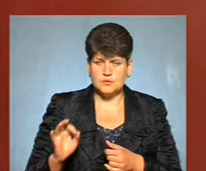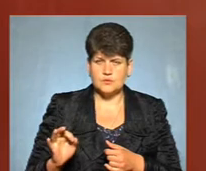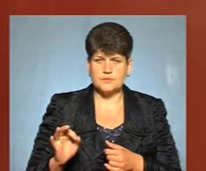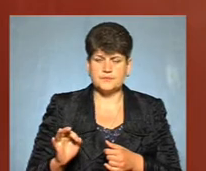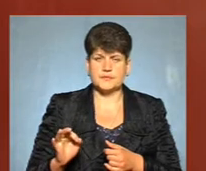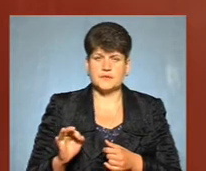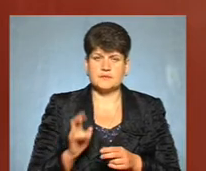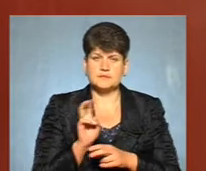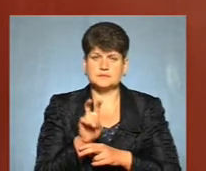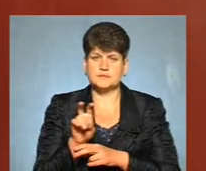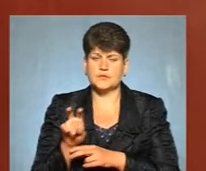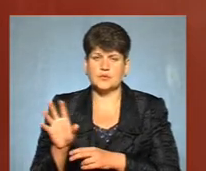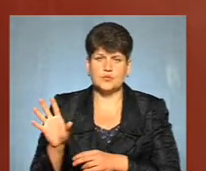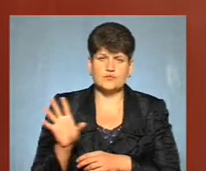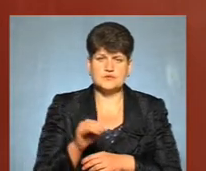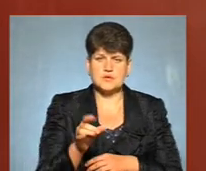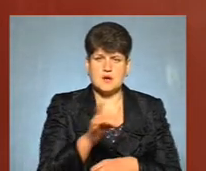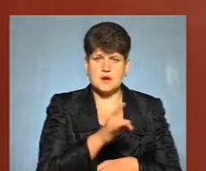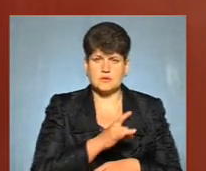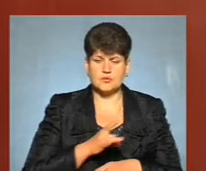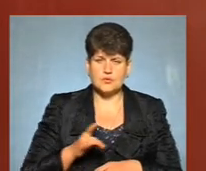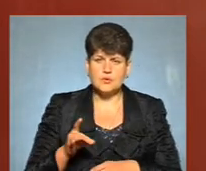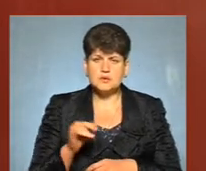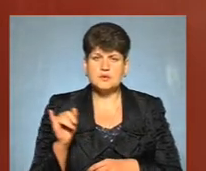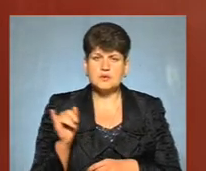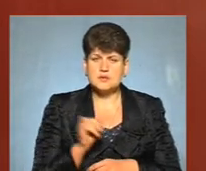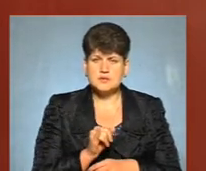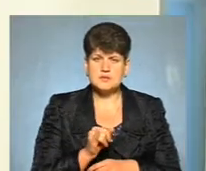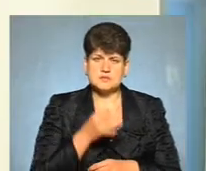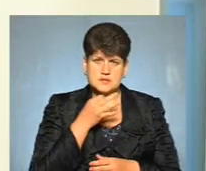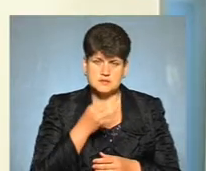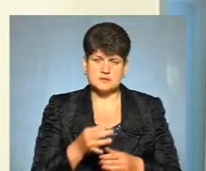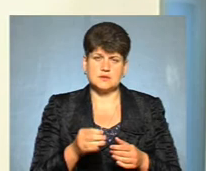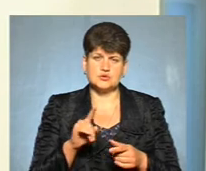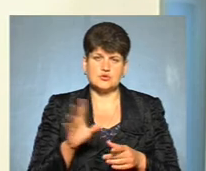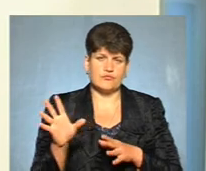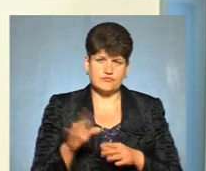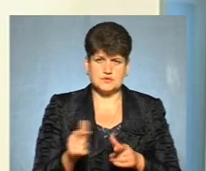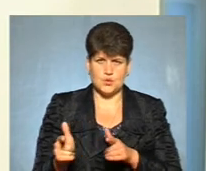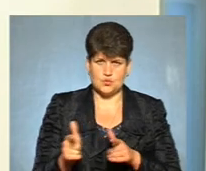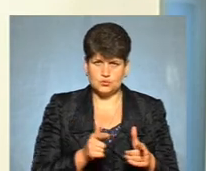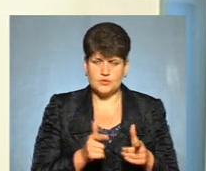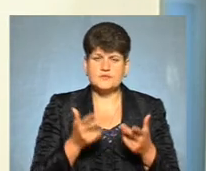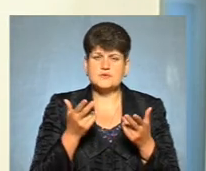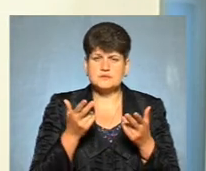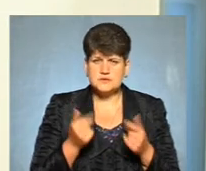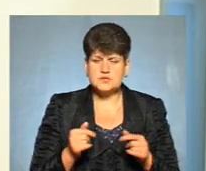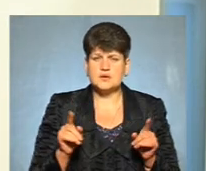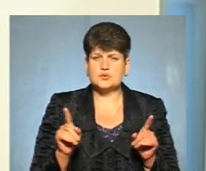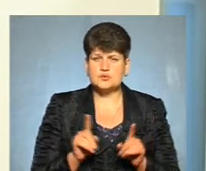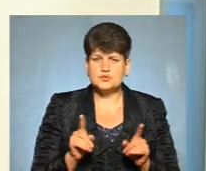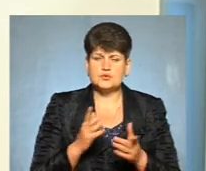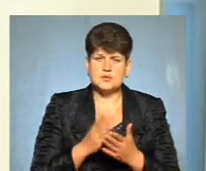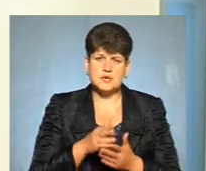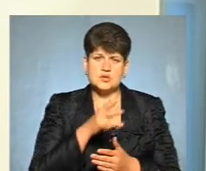відвідувала практично всі пункти, всі райони і сказала ствердно, що всі готові. Звичайно, що ще є